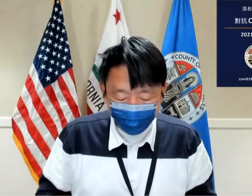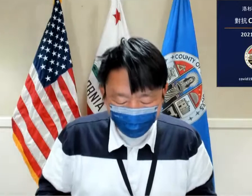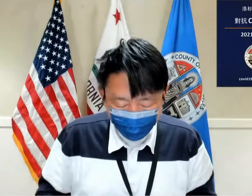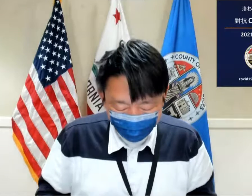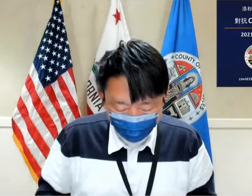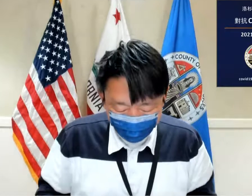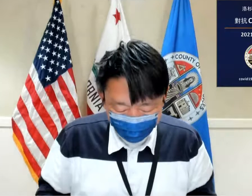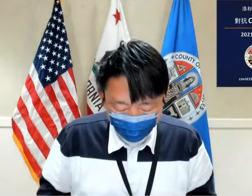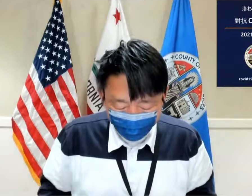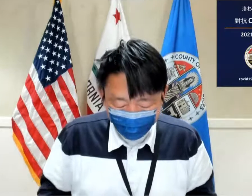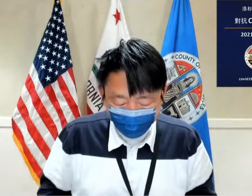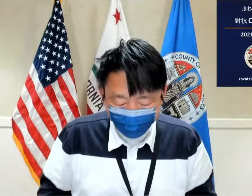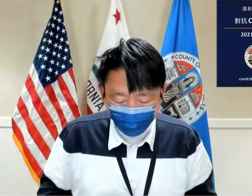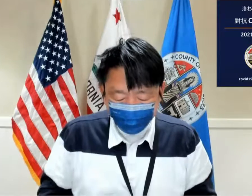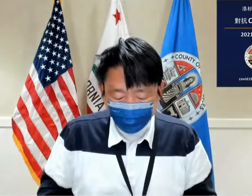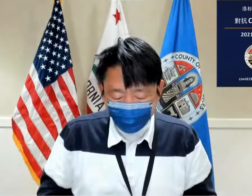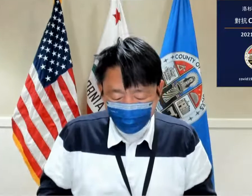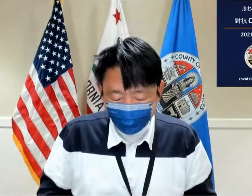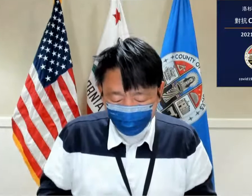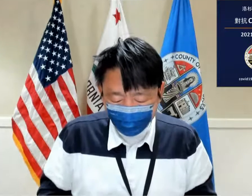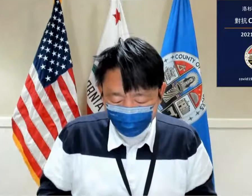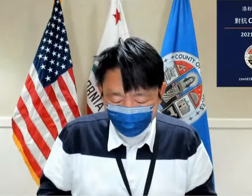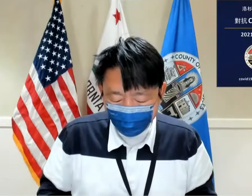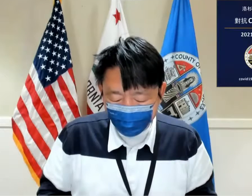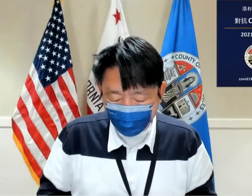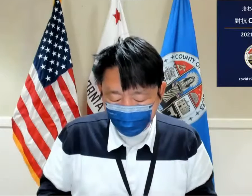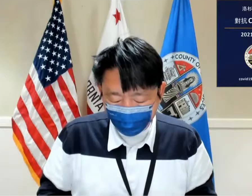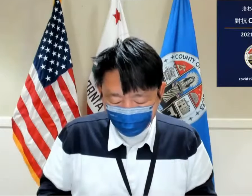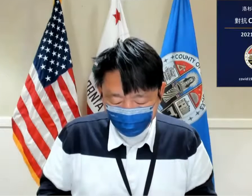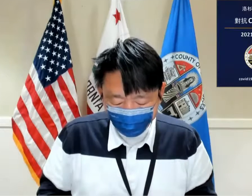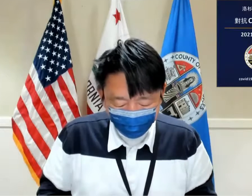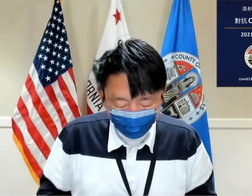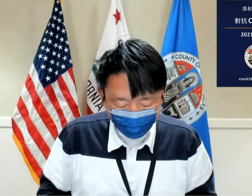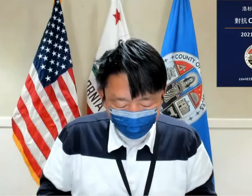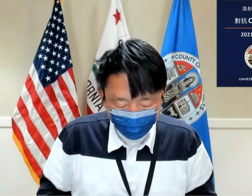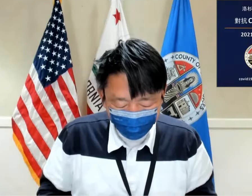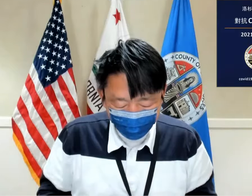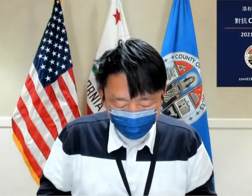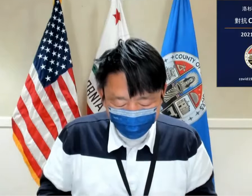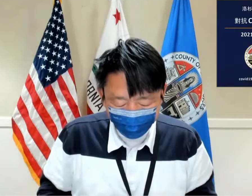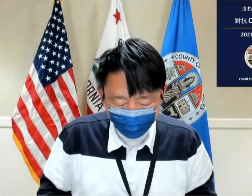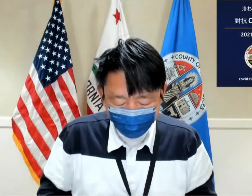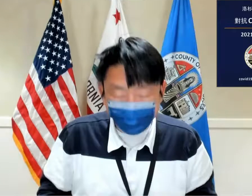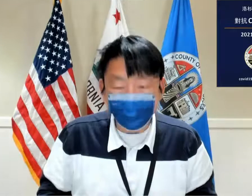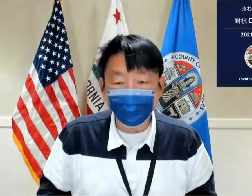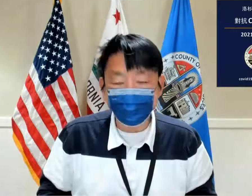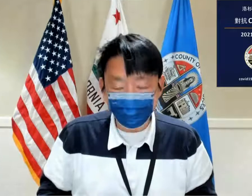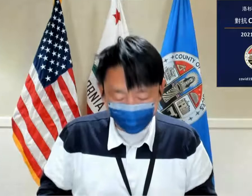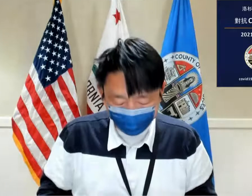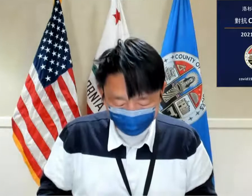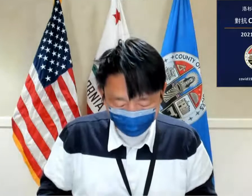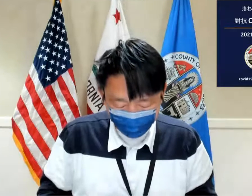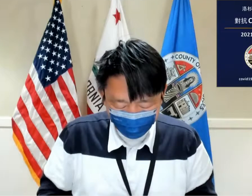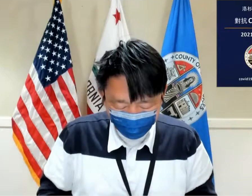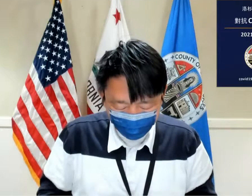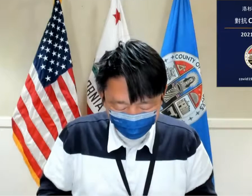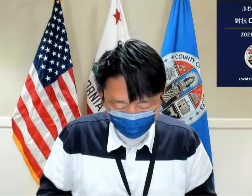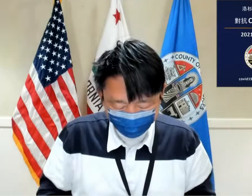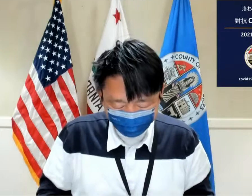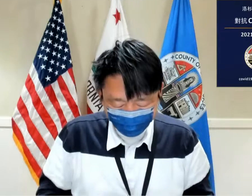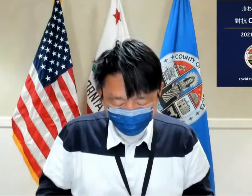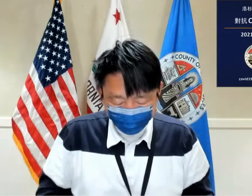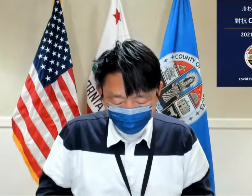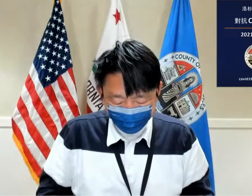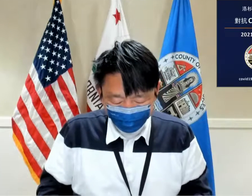居家令的更新，公共卫生局再次更新了居家令，更改后的居家令从3月20号开始生